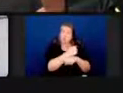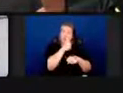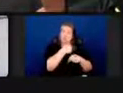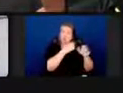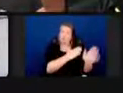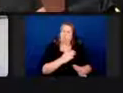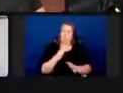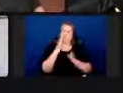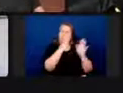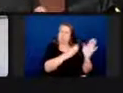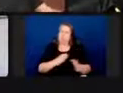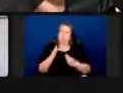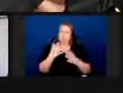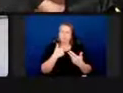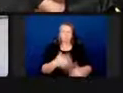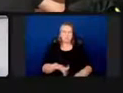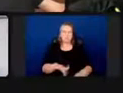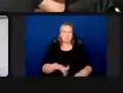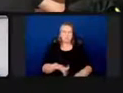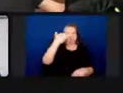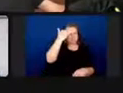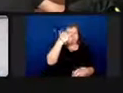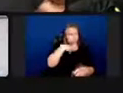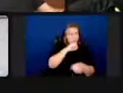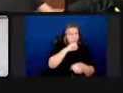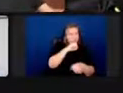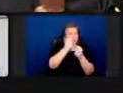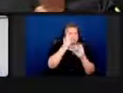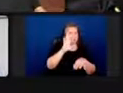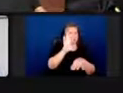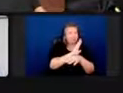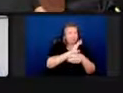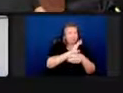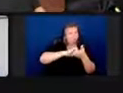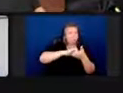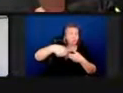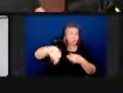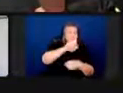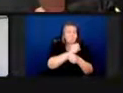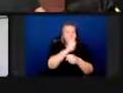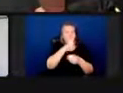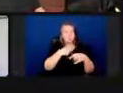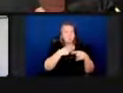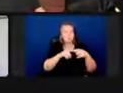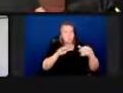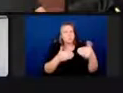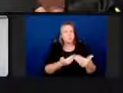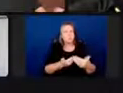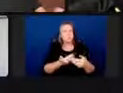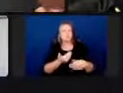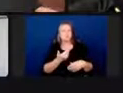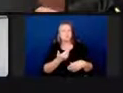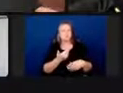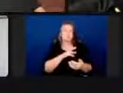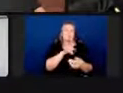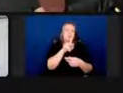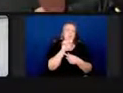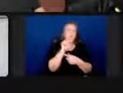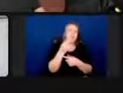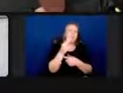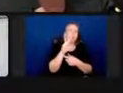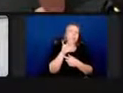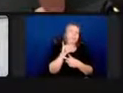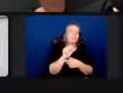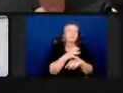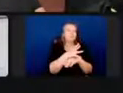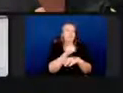الأعوام الماضية وهنالك طبعا العديد من الأشياء التي نستطيع أن ننظر إليها ولا